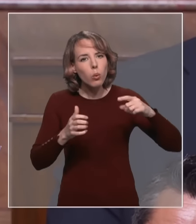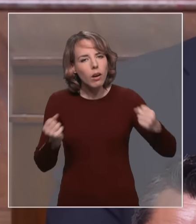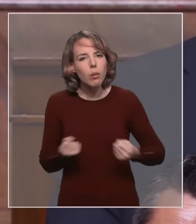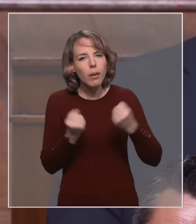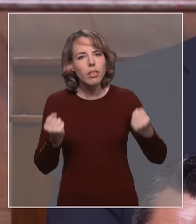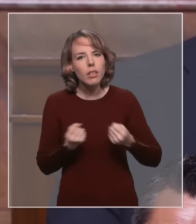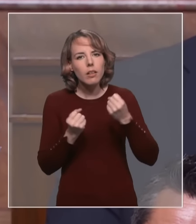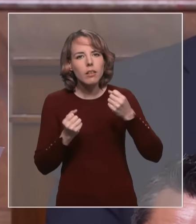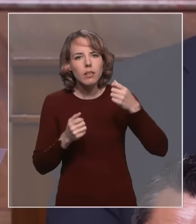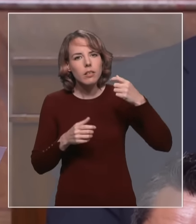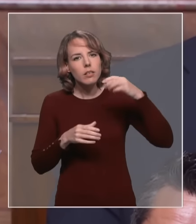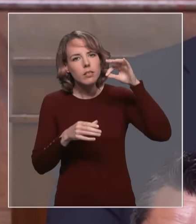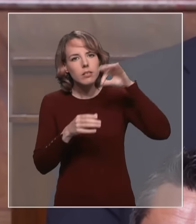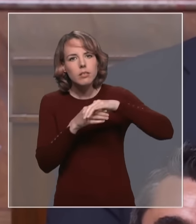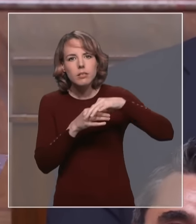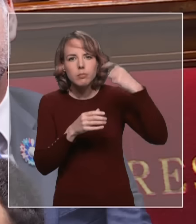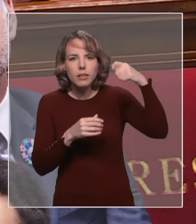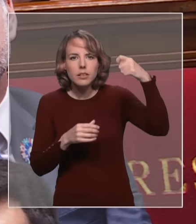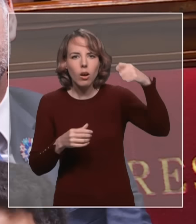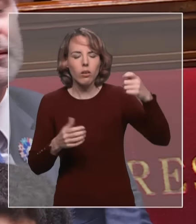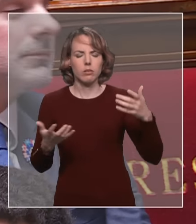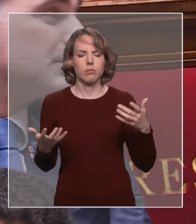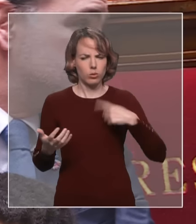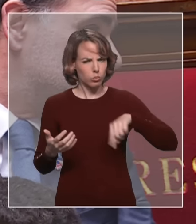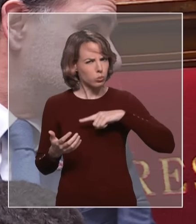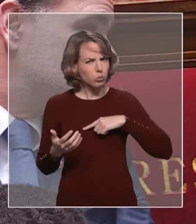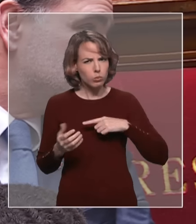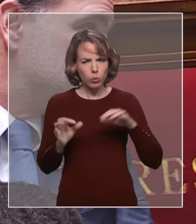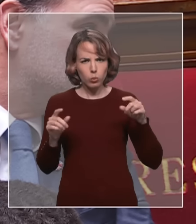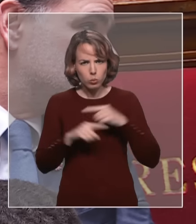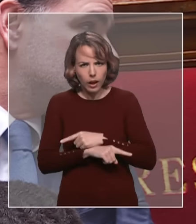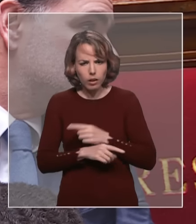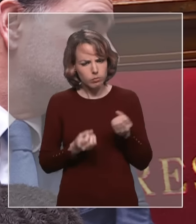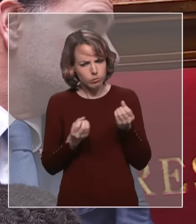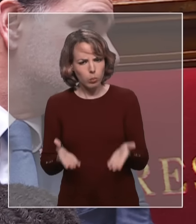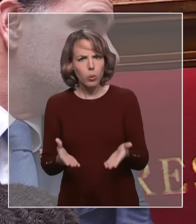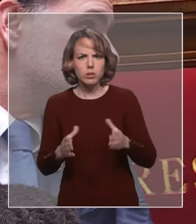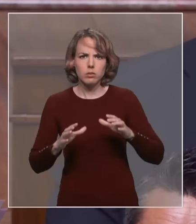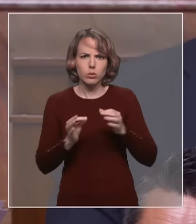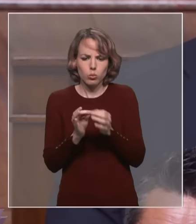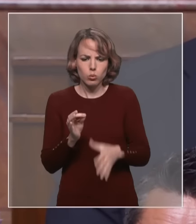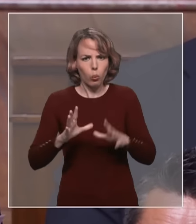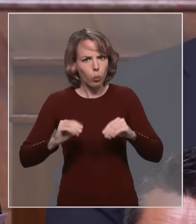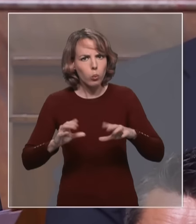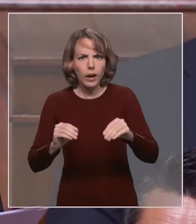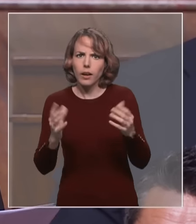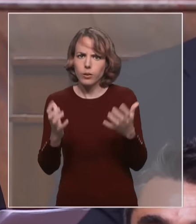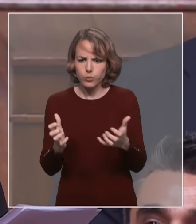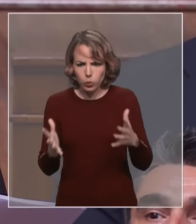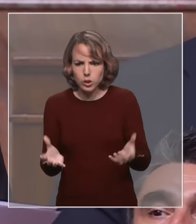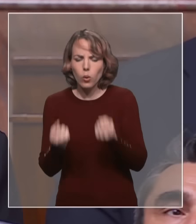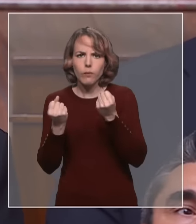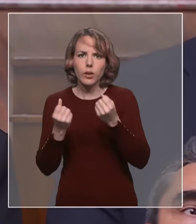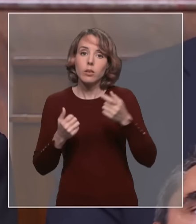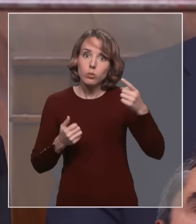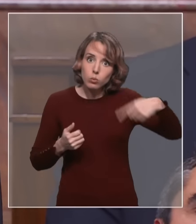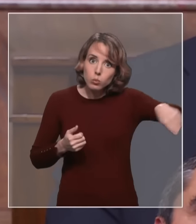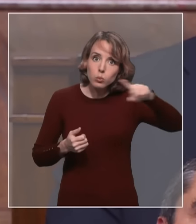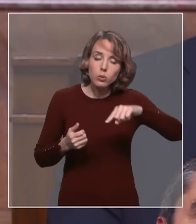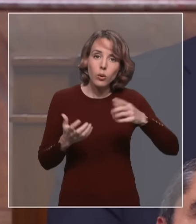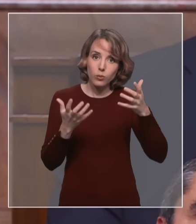notre parti propose des solutions concrètes pour sauver la Poste, vous voulez la démanteler petit à petit en faisant payer la facture aux Français et